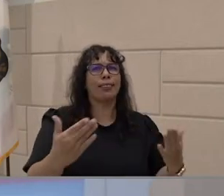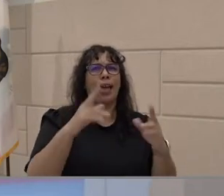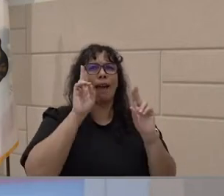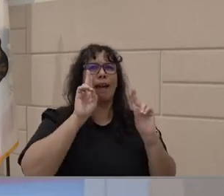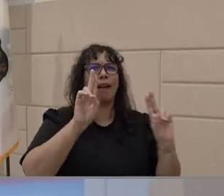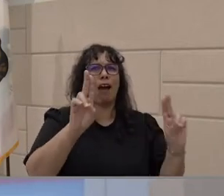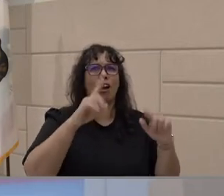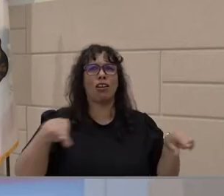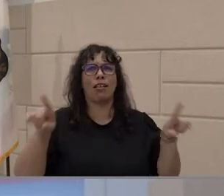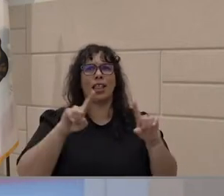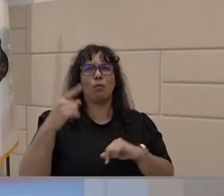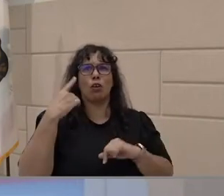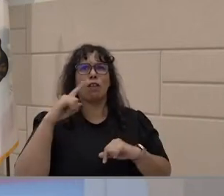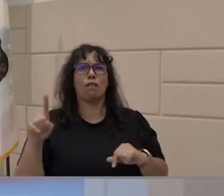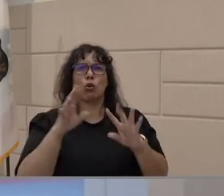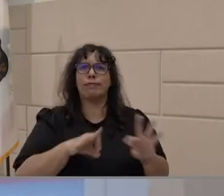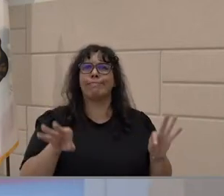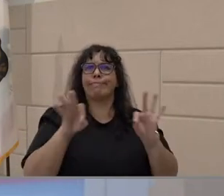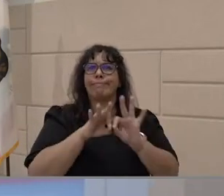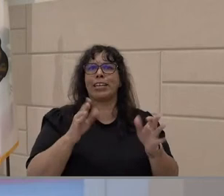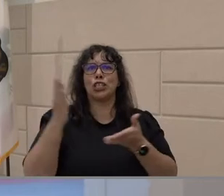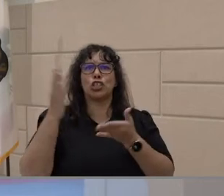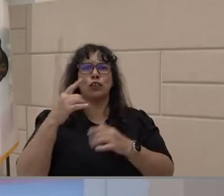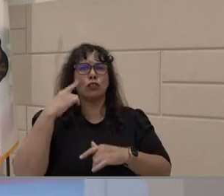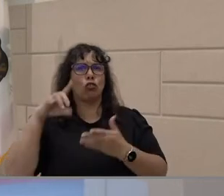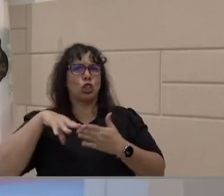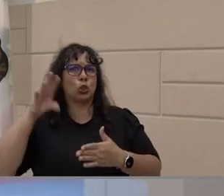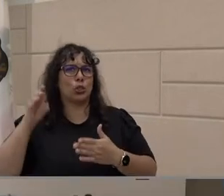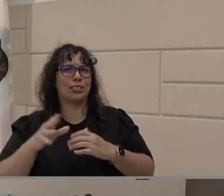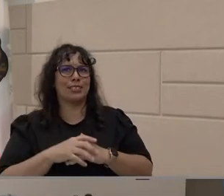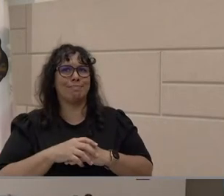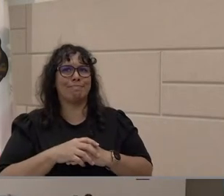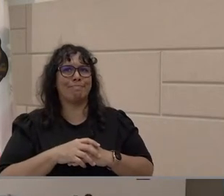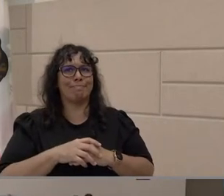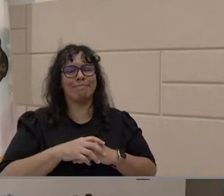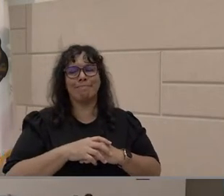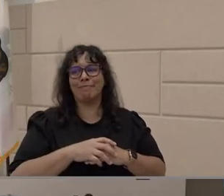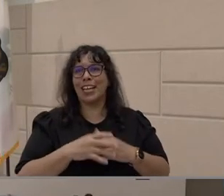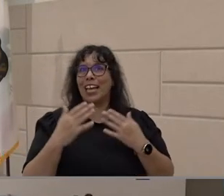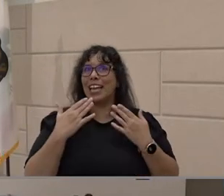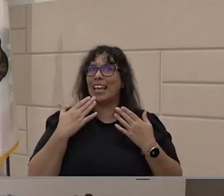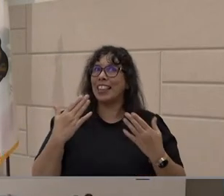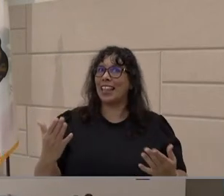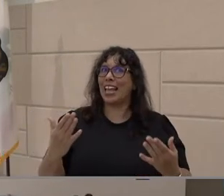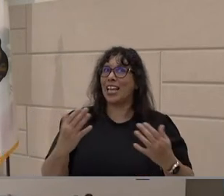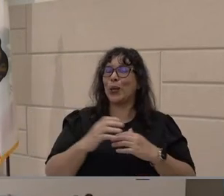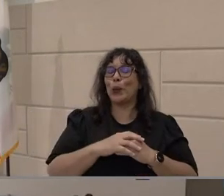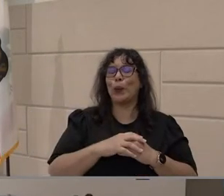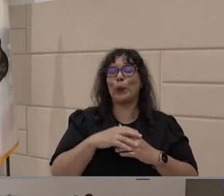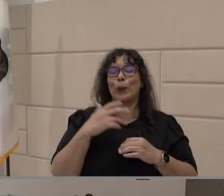ល័យហើយសូមអរគុណទៅលើអ្វីដែលគាត់បានផ្ដល់សេវាកម្មទៅលើសិស្សរបស់យើង